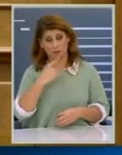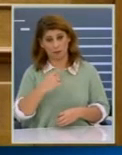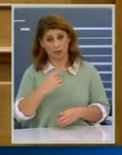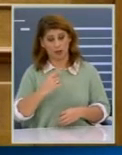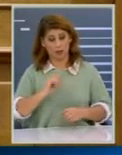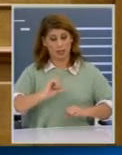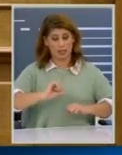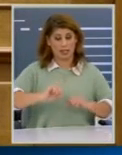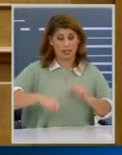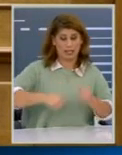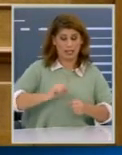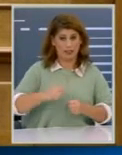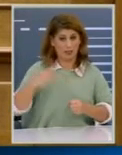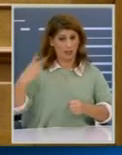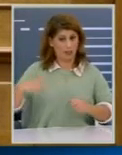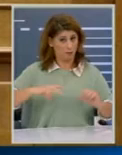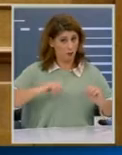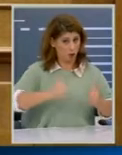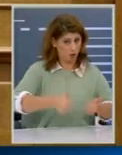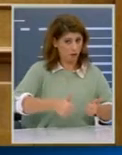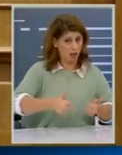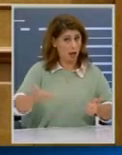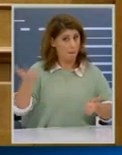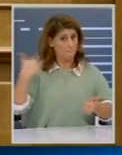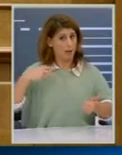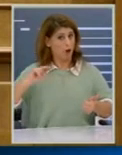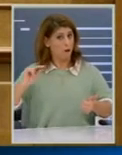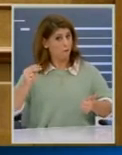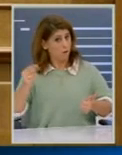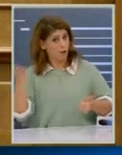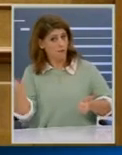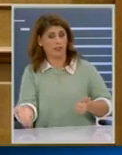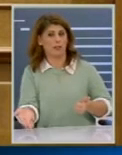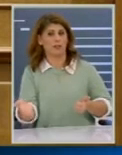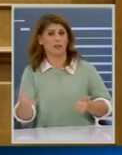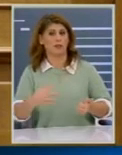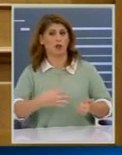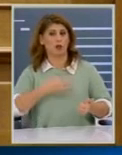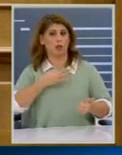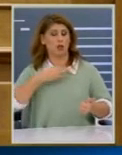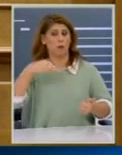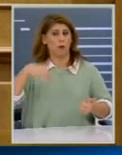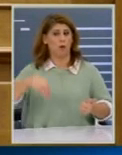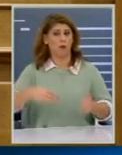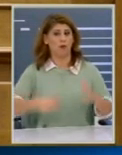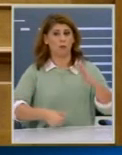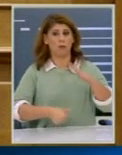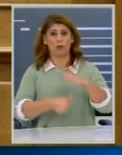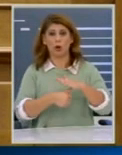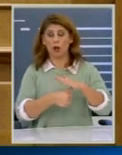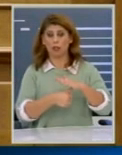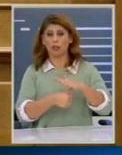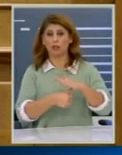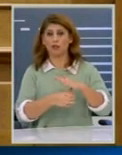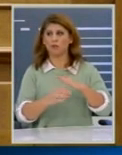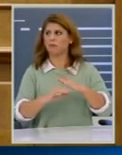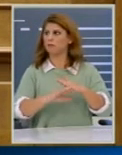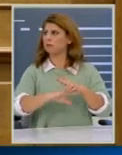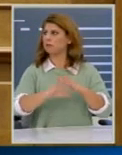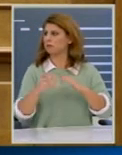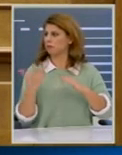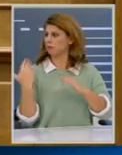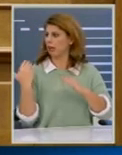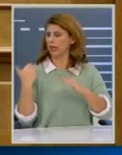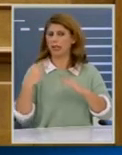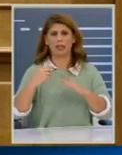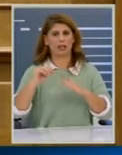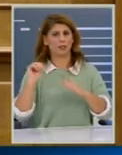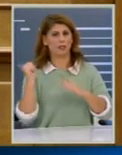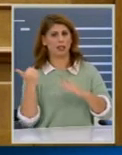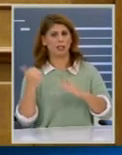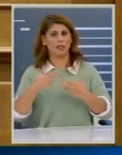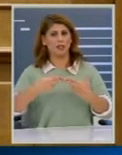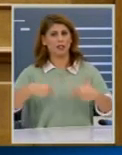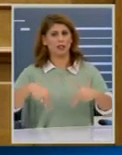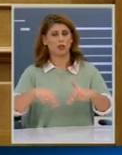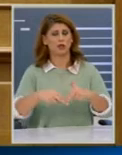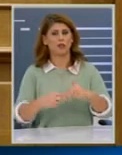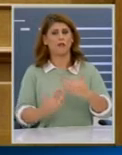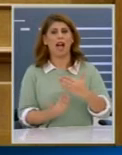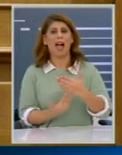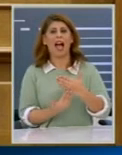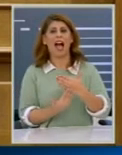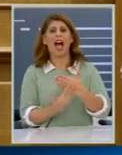του πρωτοβουλία. Πρώην βουλευτή σας ήτανε, πρόεδρος μέχρι χθες στο Διοικητικό Συμβούλιο της